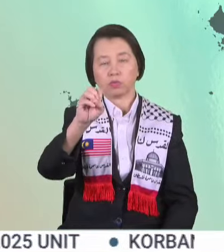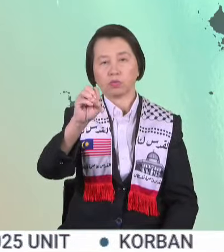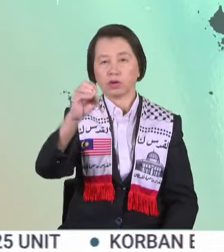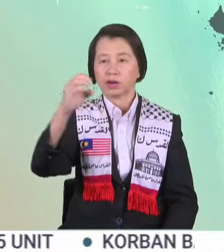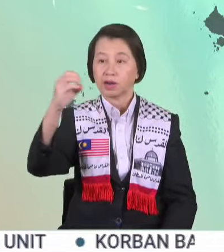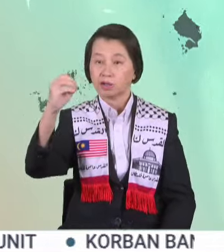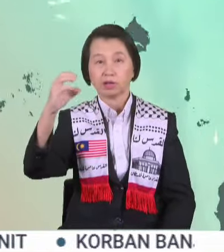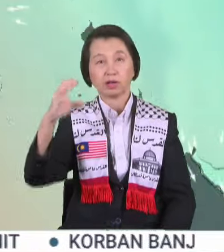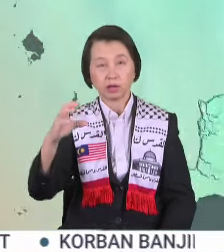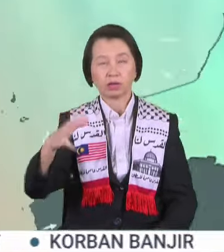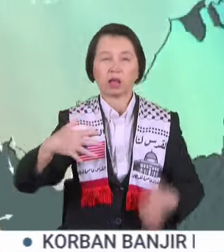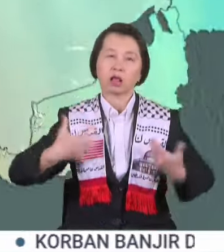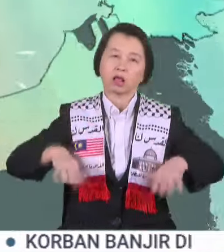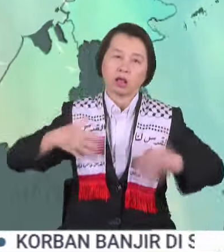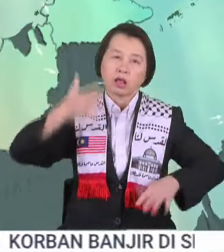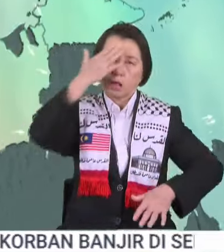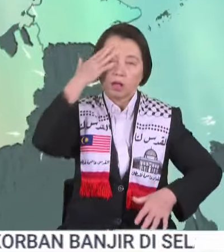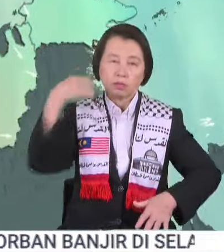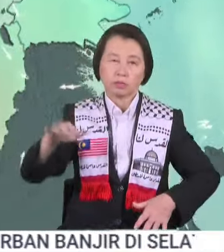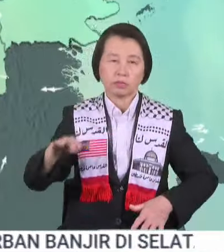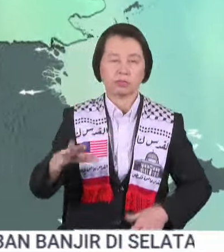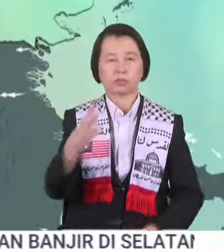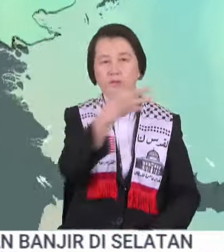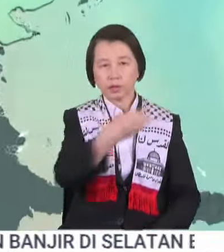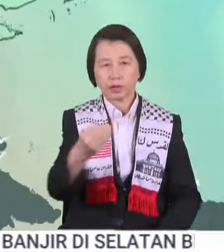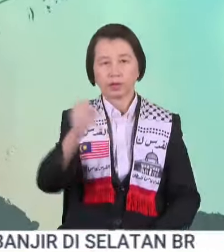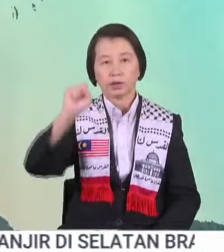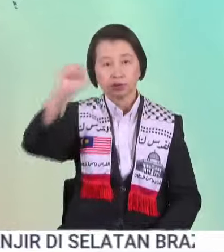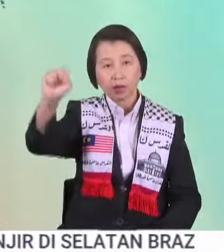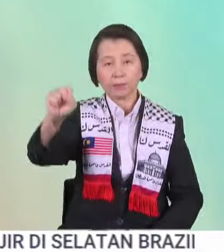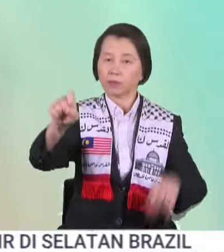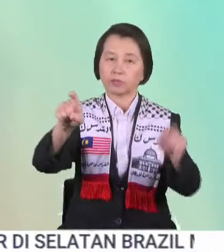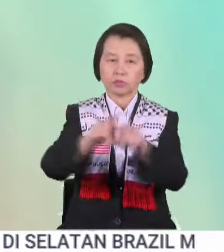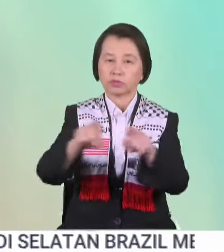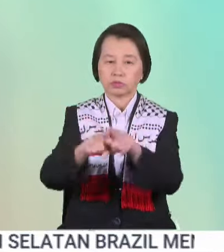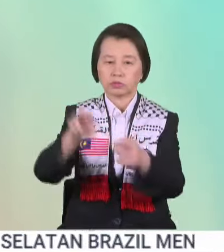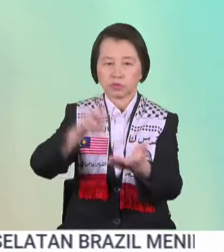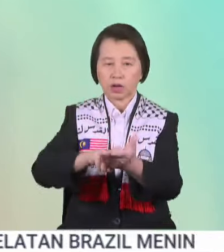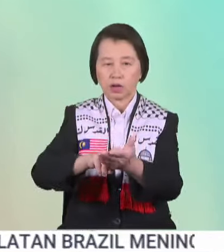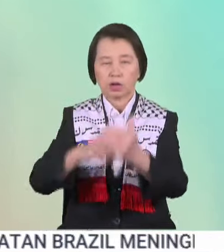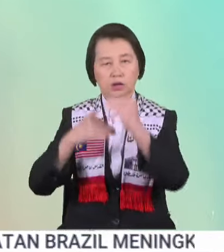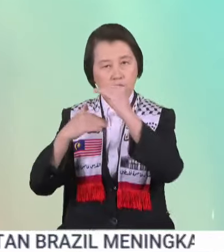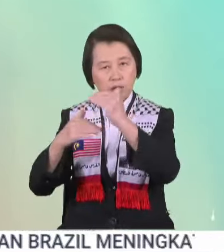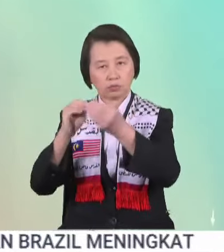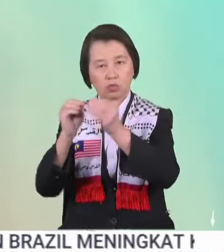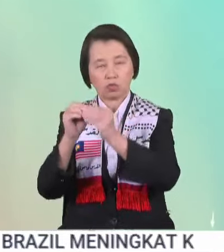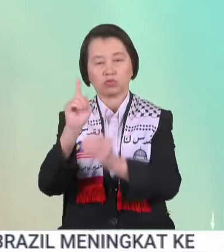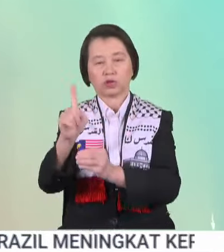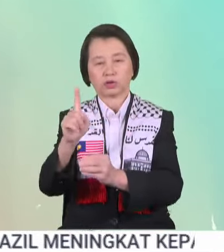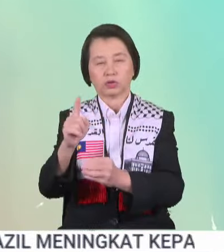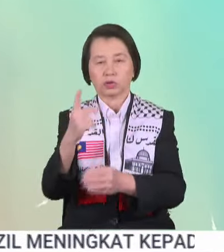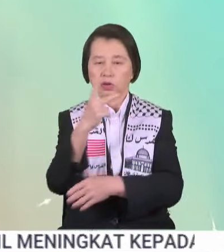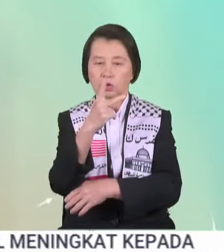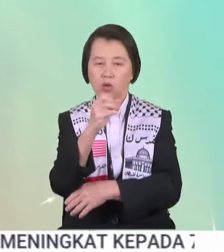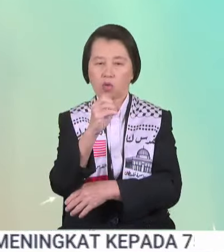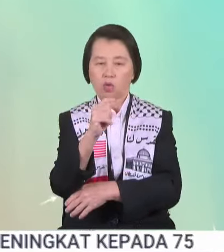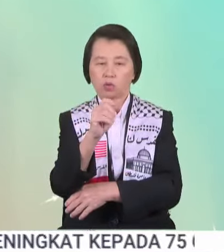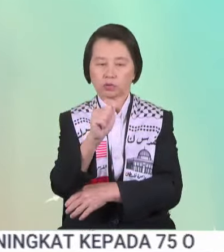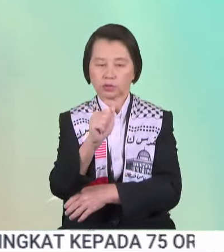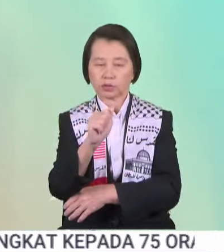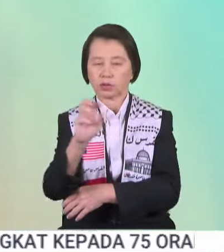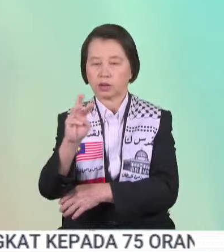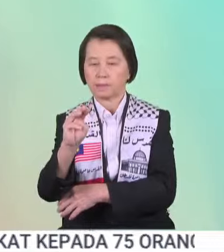Celsius. Selain daripada itu, di Sabah juga turut direkodkan pada tahap 1 di sekitar Kota Marudu